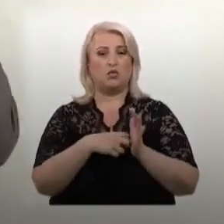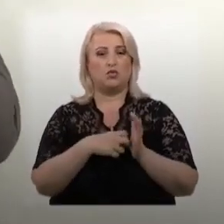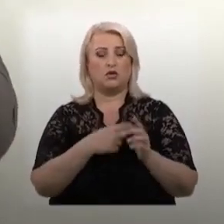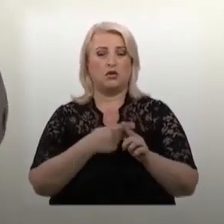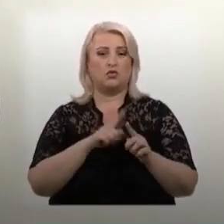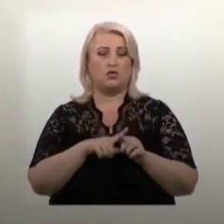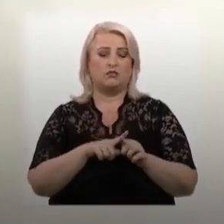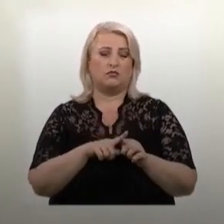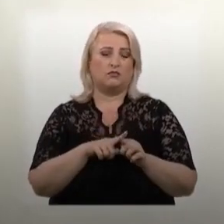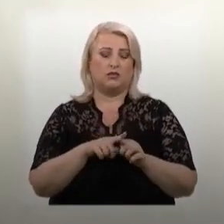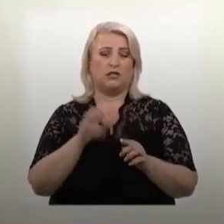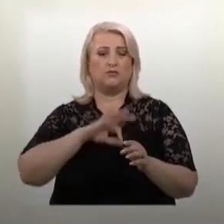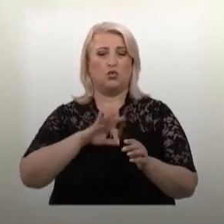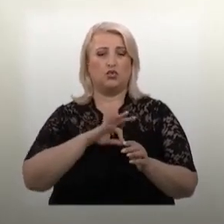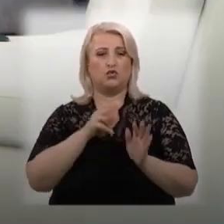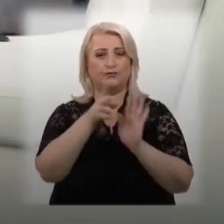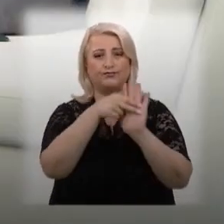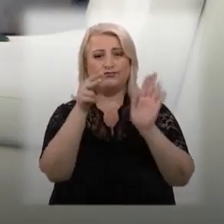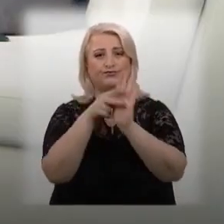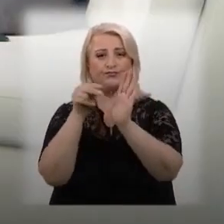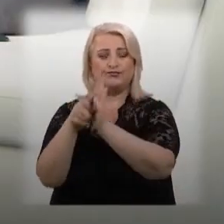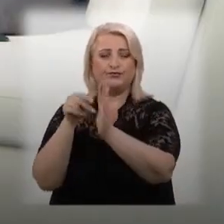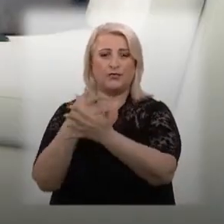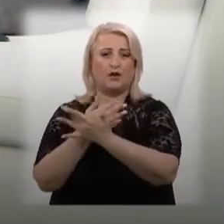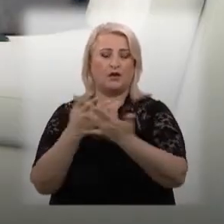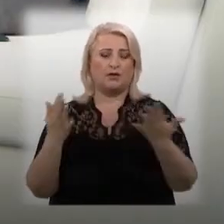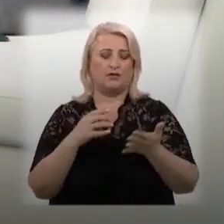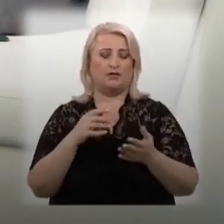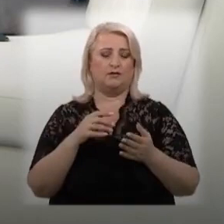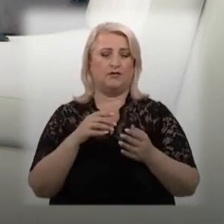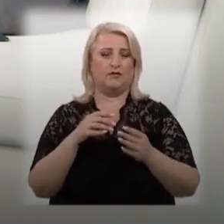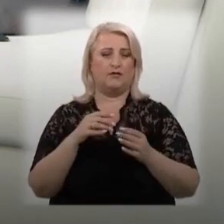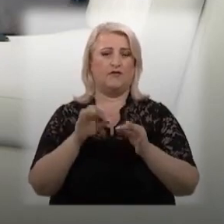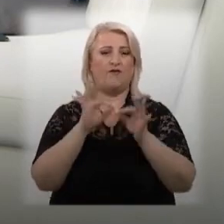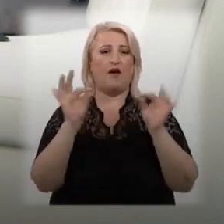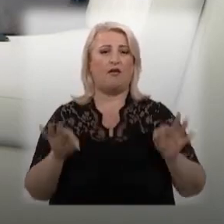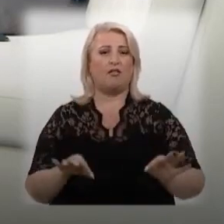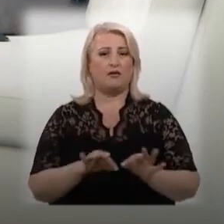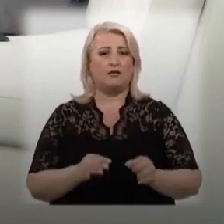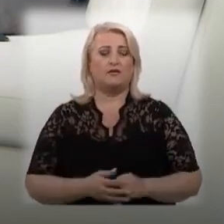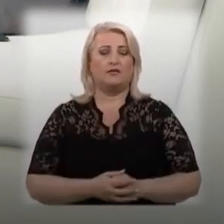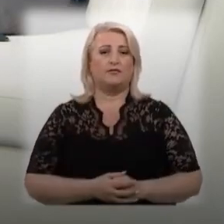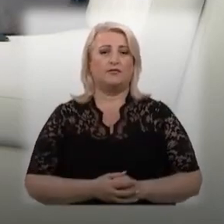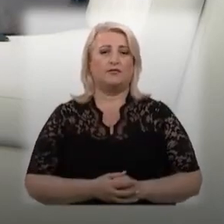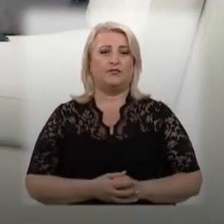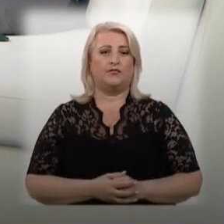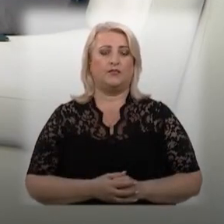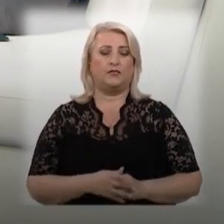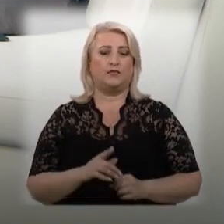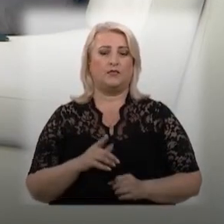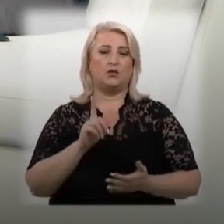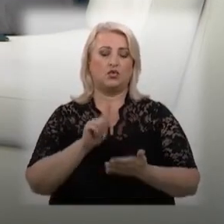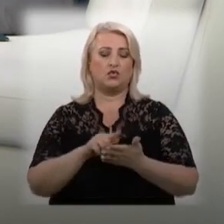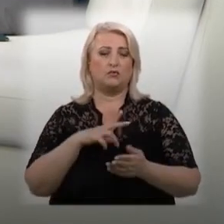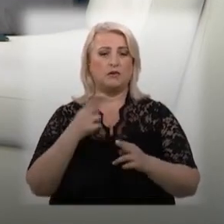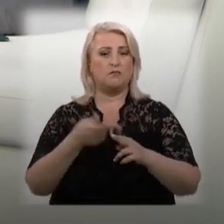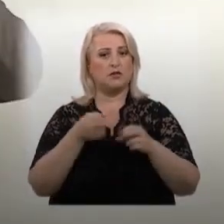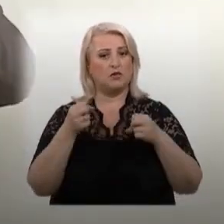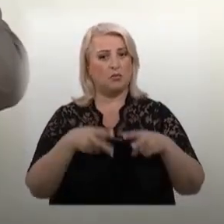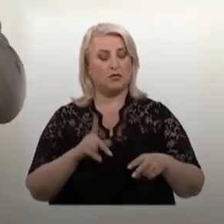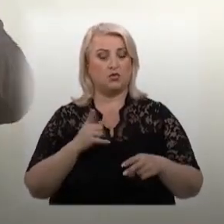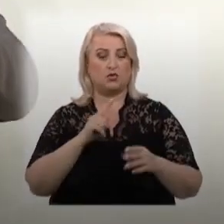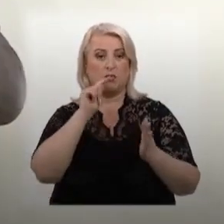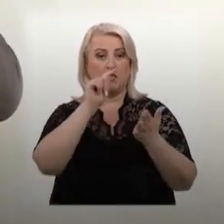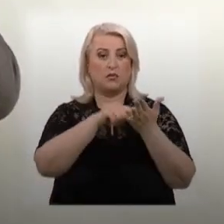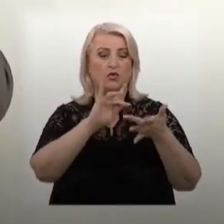descarca PDF or ce clipe de muncă e The Great în ala din motive iar de securitate deoparte pentru că o dată ce e nimerește în online